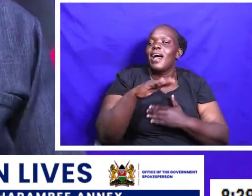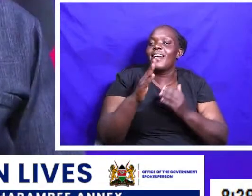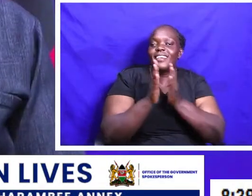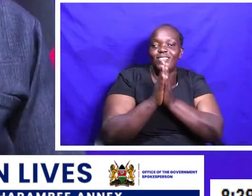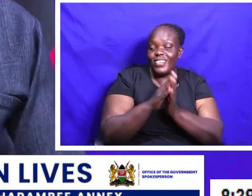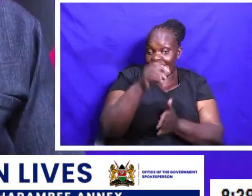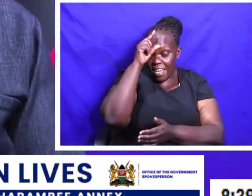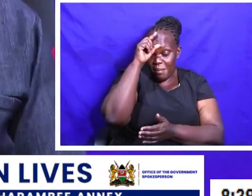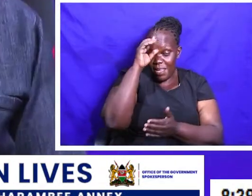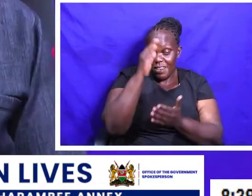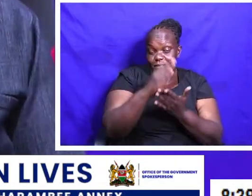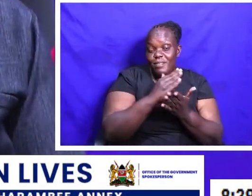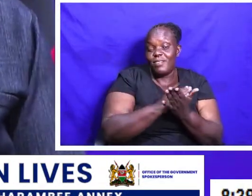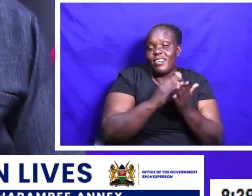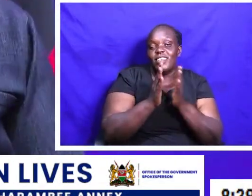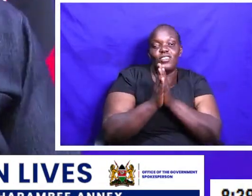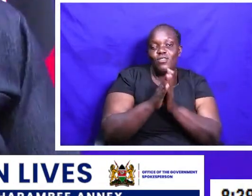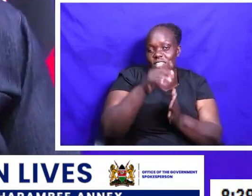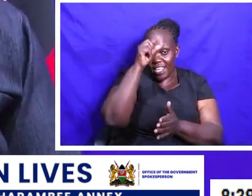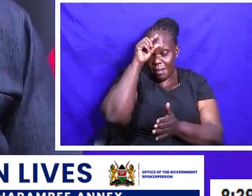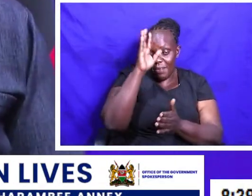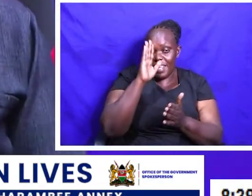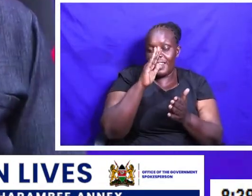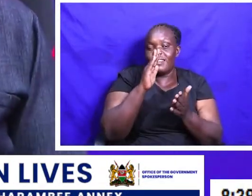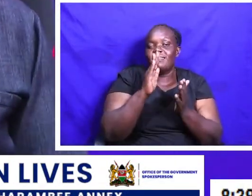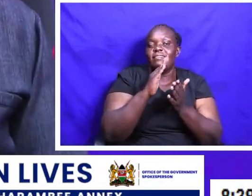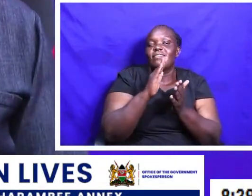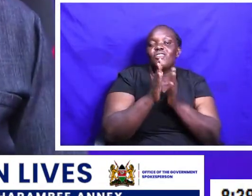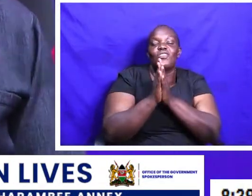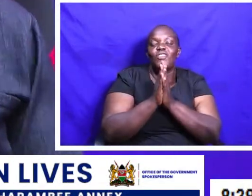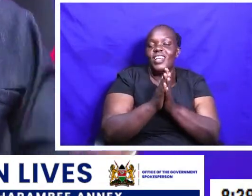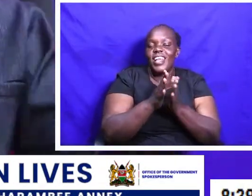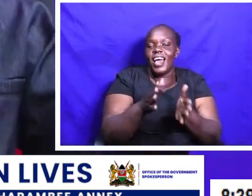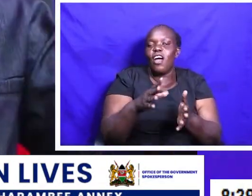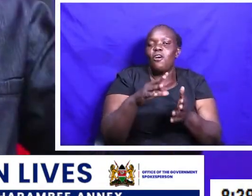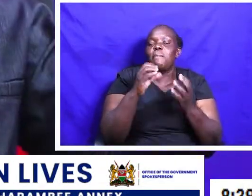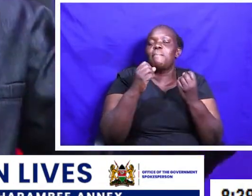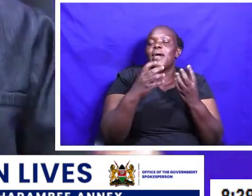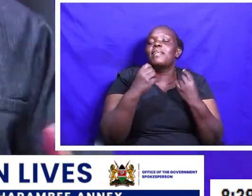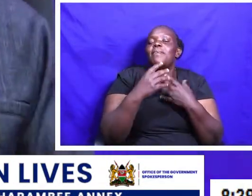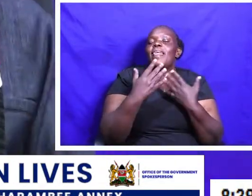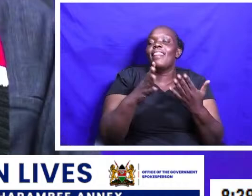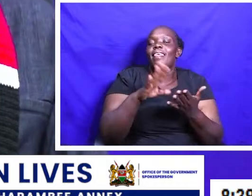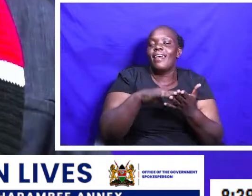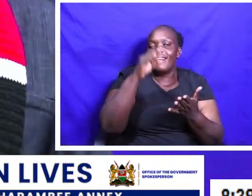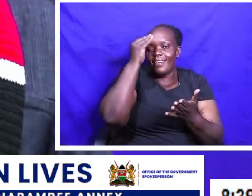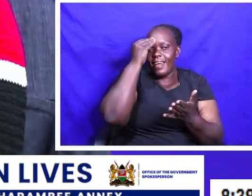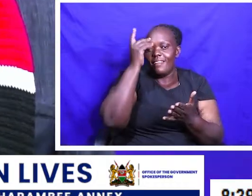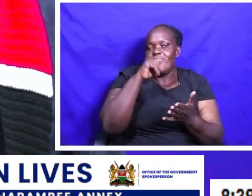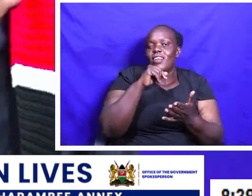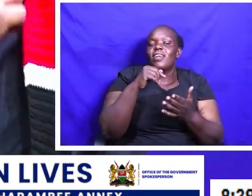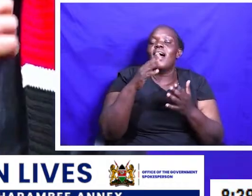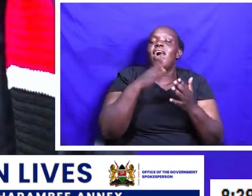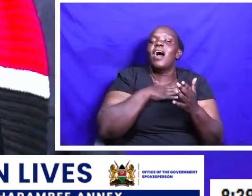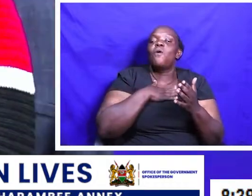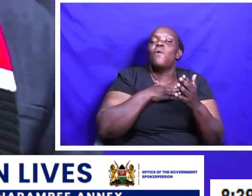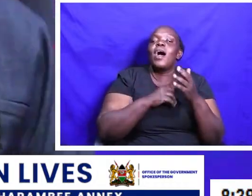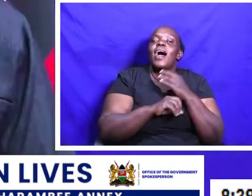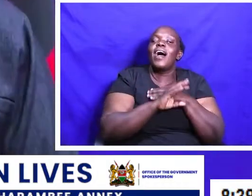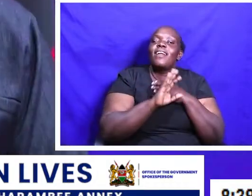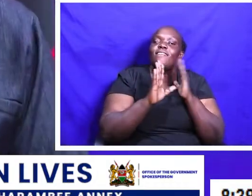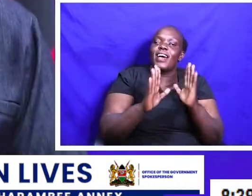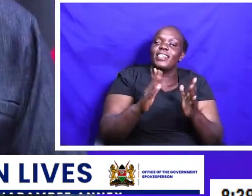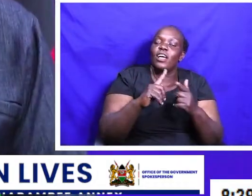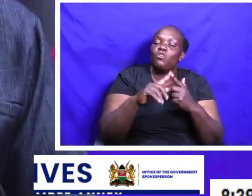Welcome back to Sema na Spox. Bonga na Gava. Na tunasoma maneno mengi sana, si ndio? Now we've heard from our